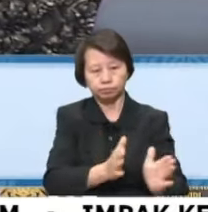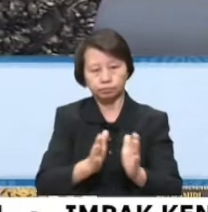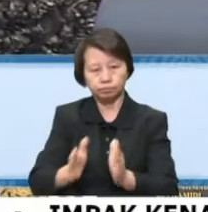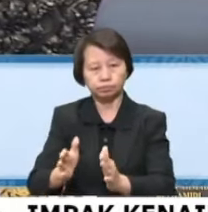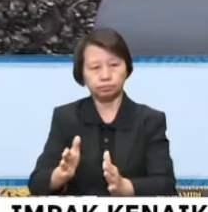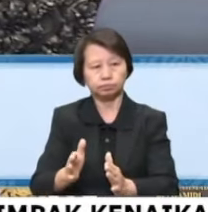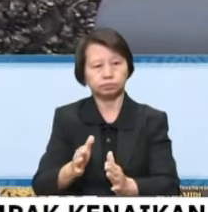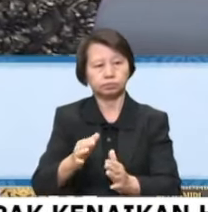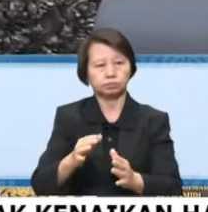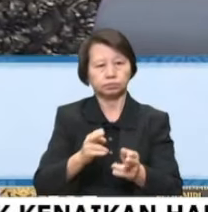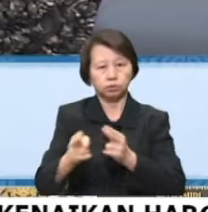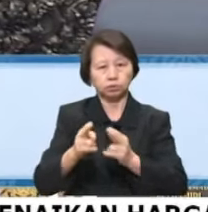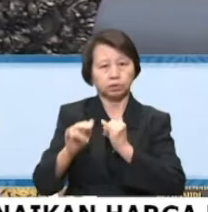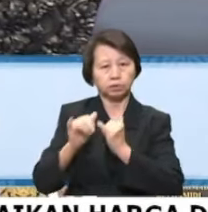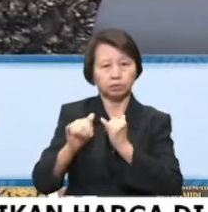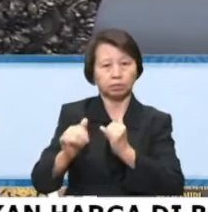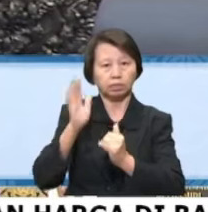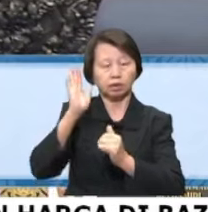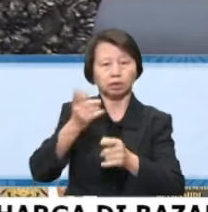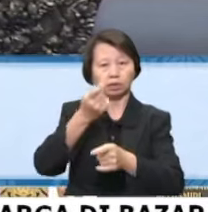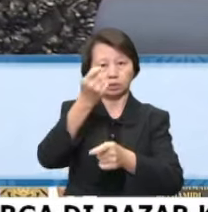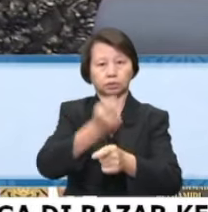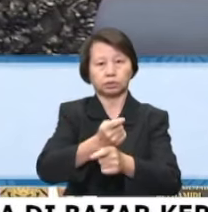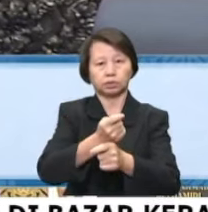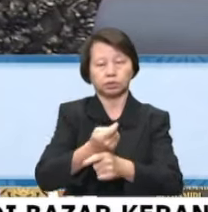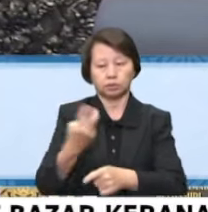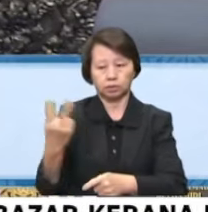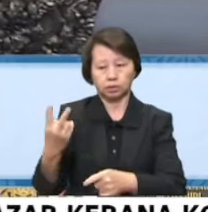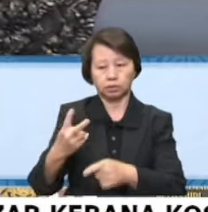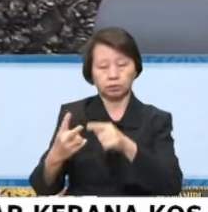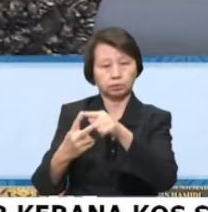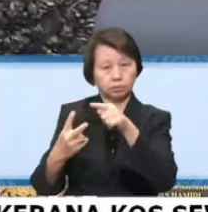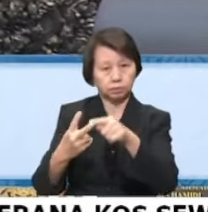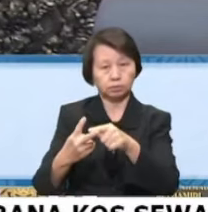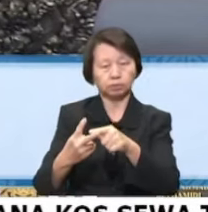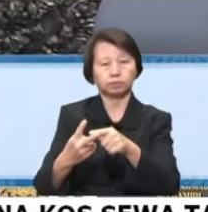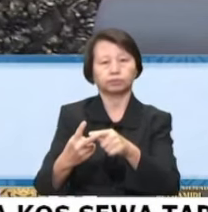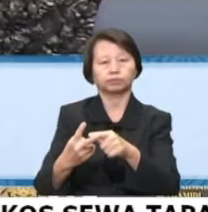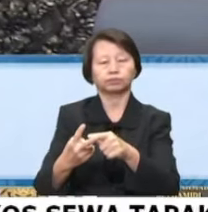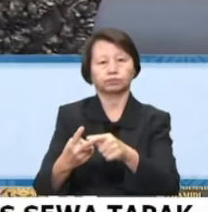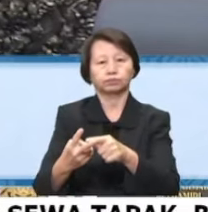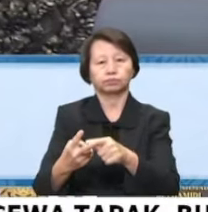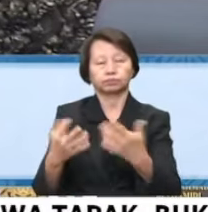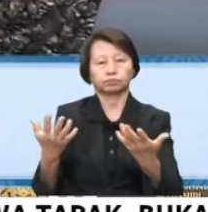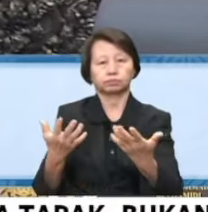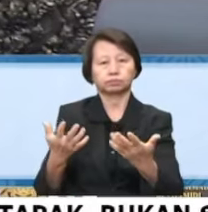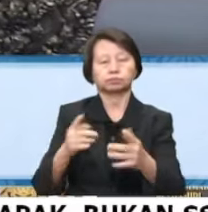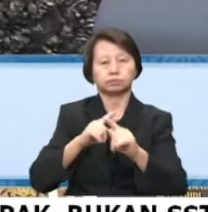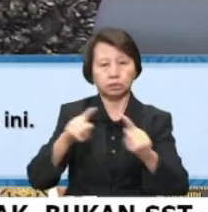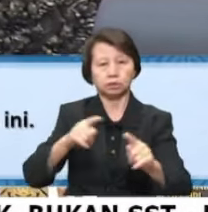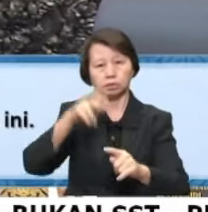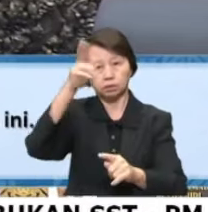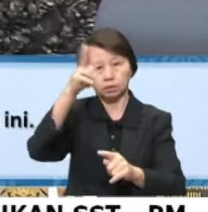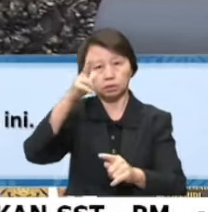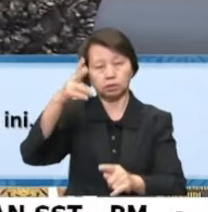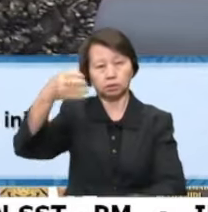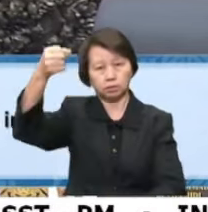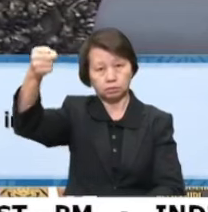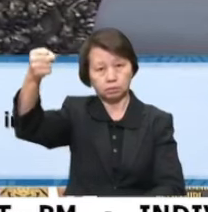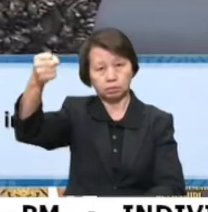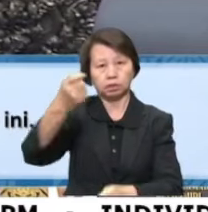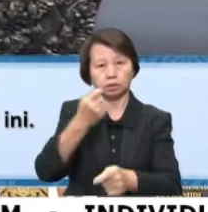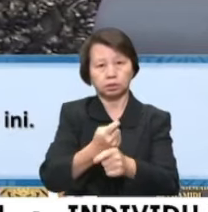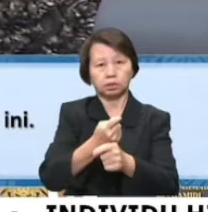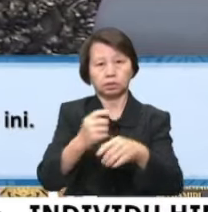pelaksanaan usaha sama ini akan ditentukan oleh kedua-dua pihak berkaitan. Walaubagaimanapun, kerajaan berpegang pada ketetapan